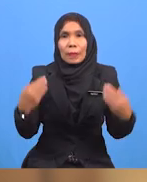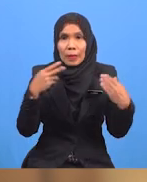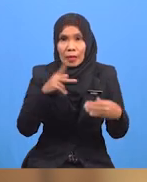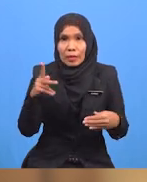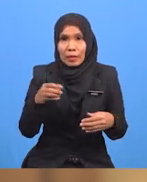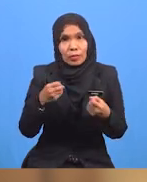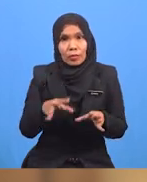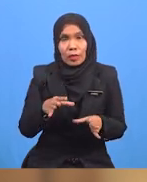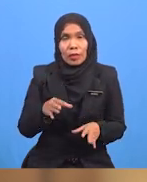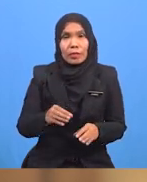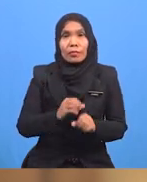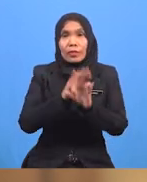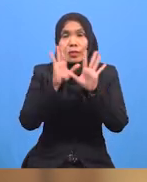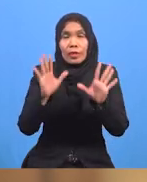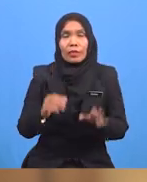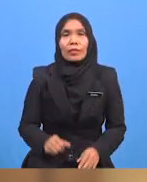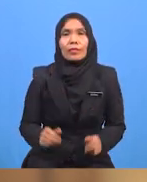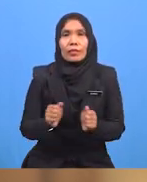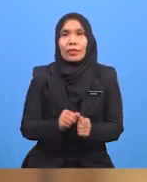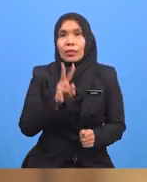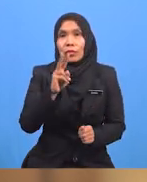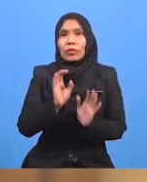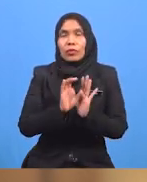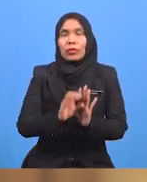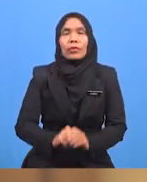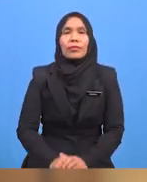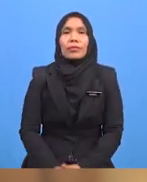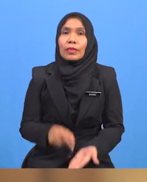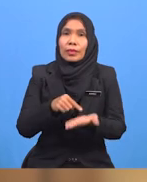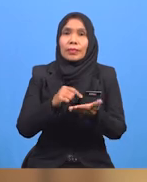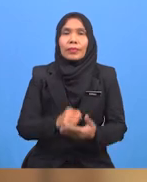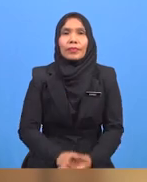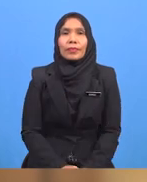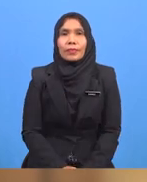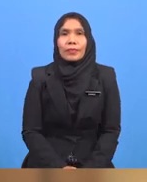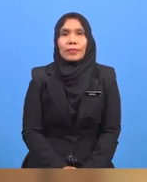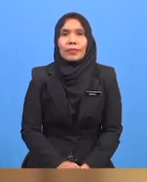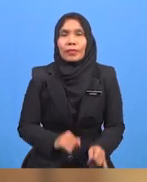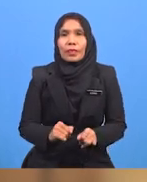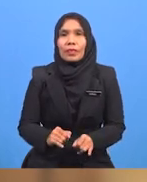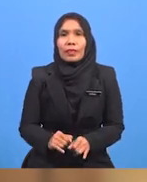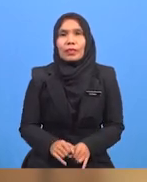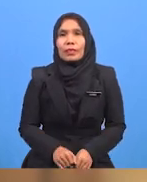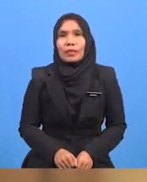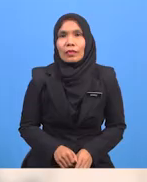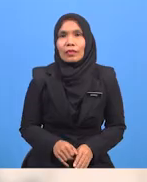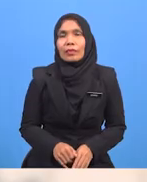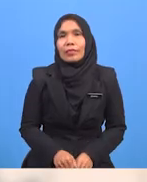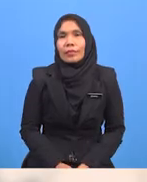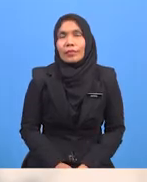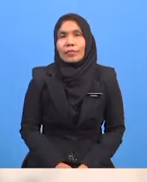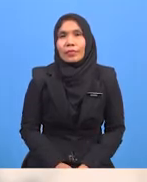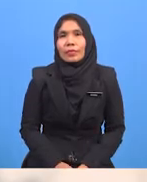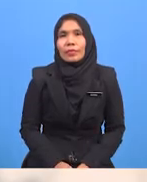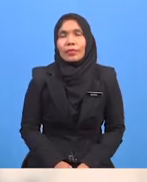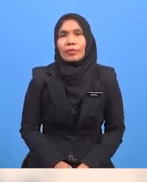contoh kita2 ini kita telah menyelesaikan dua contoh sebentar tadi jika Anda masih kurang jelas Mari kita lihat